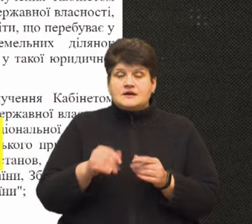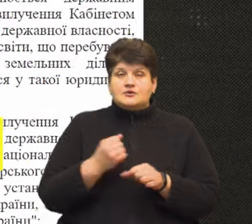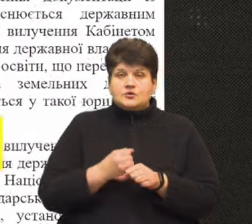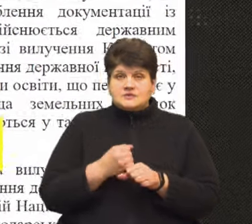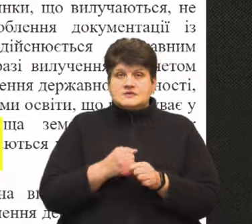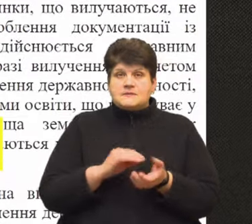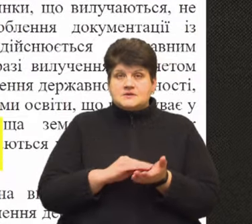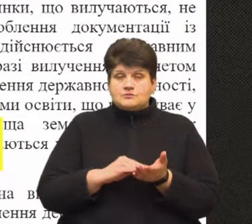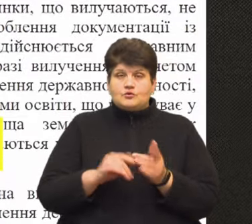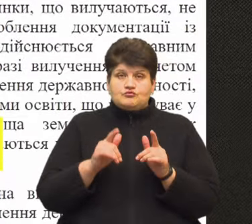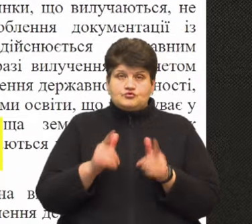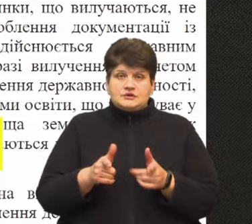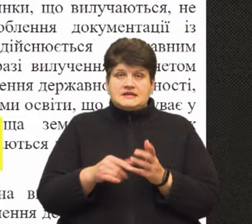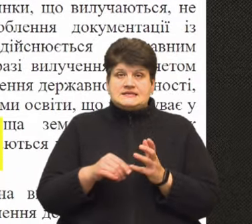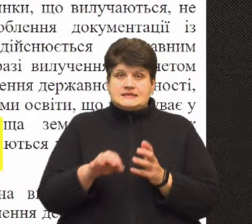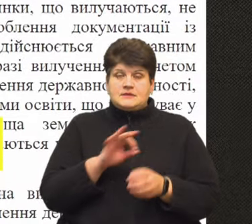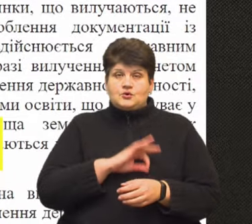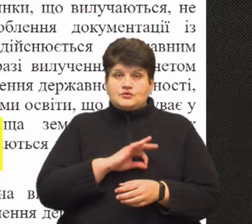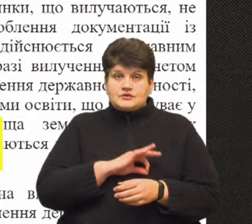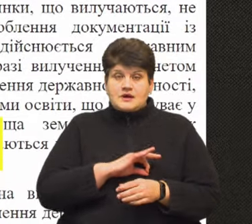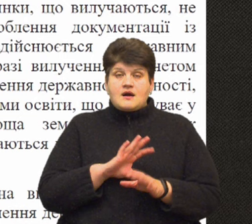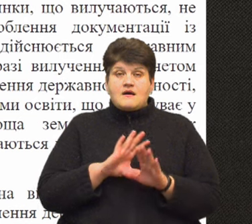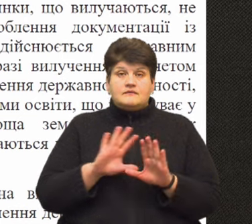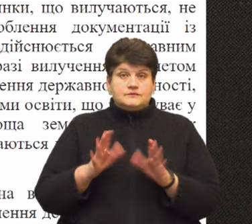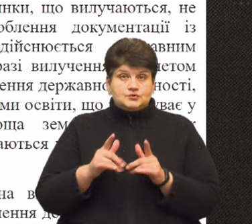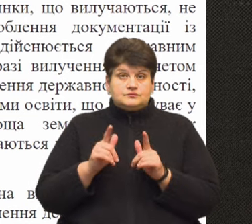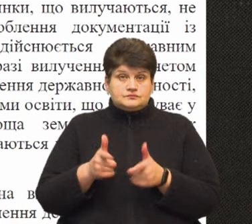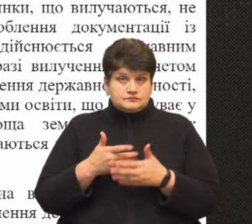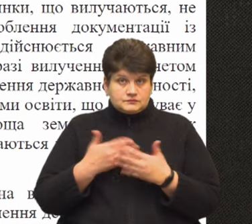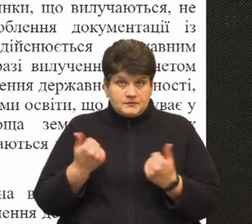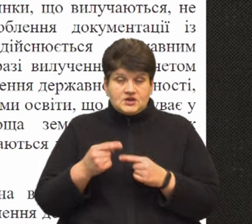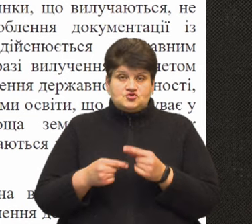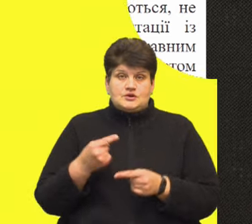письмовою згодою землекористувачів а в разі незгоди через